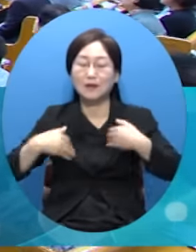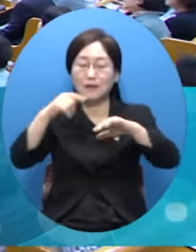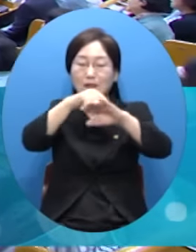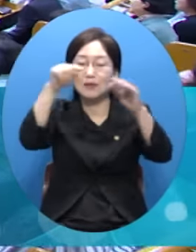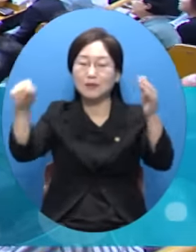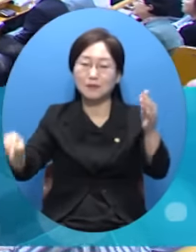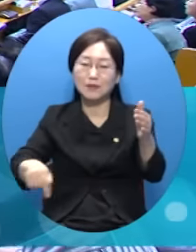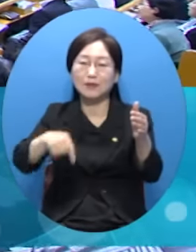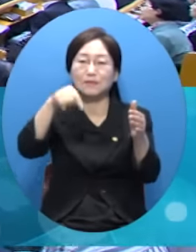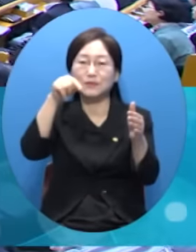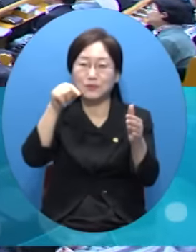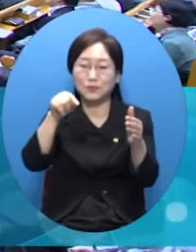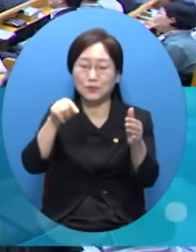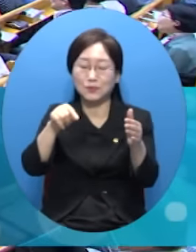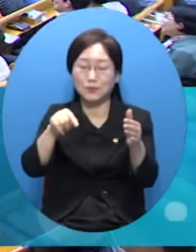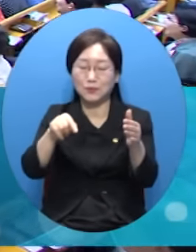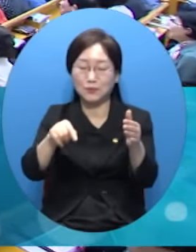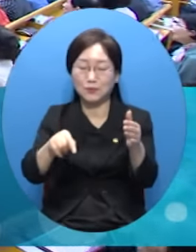내